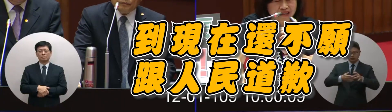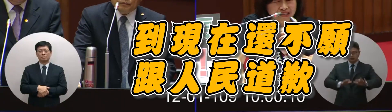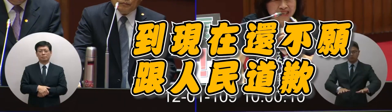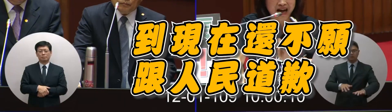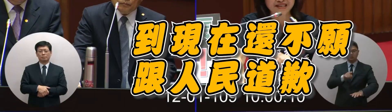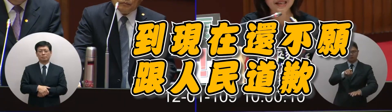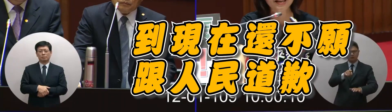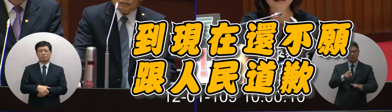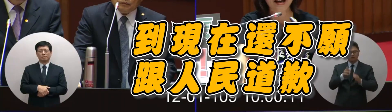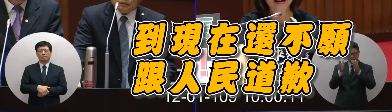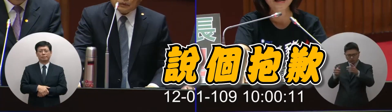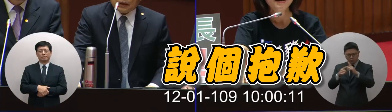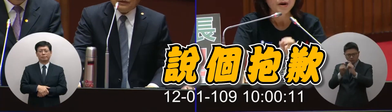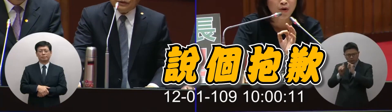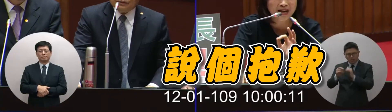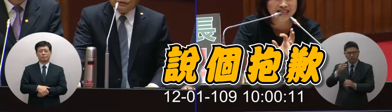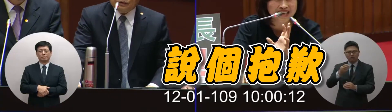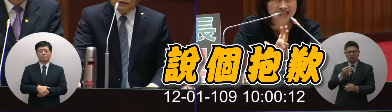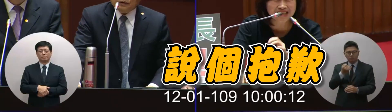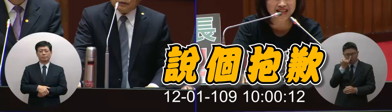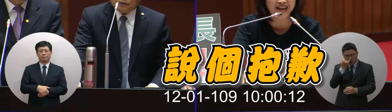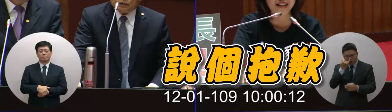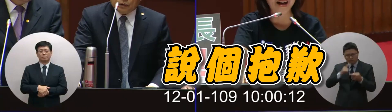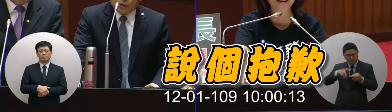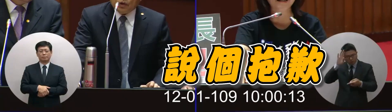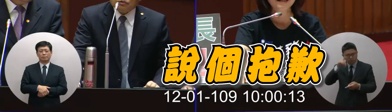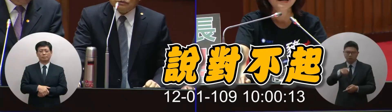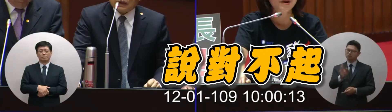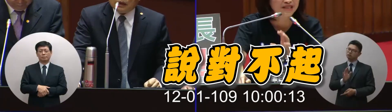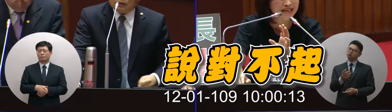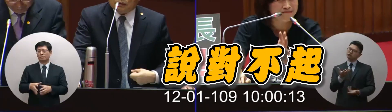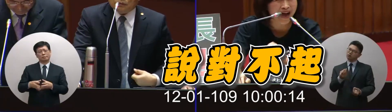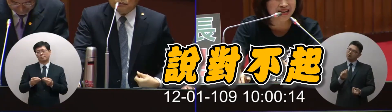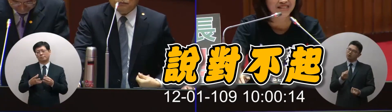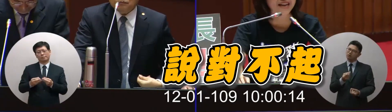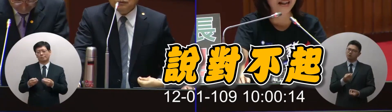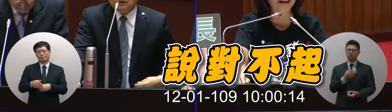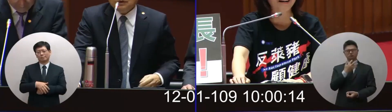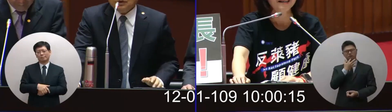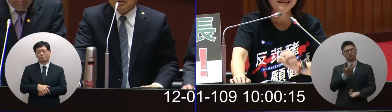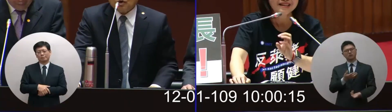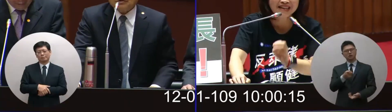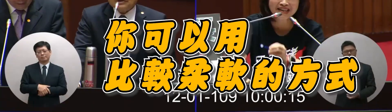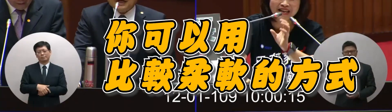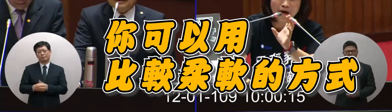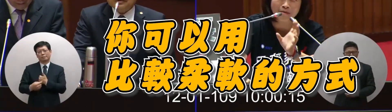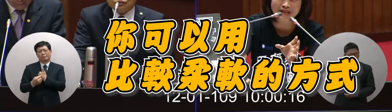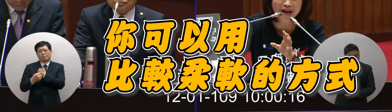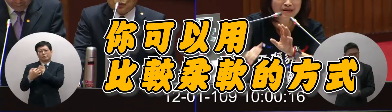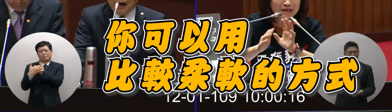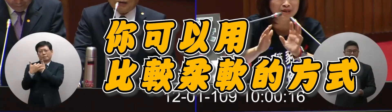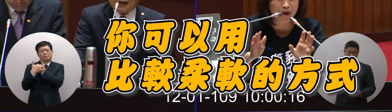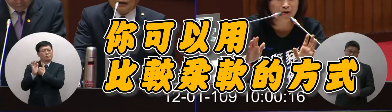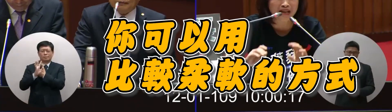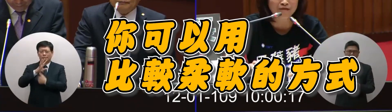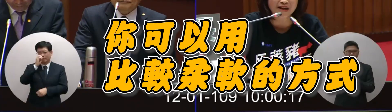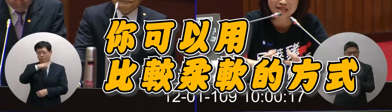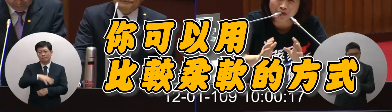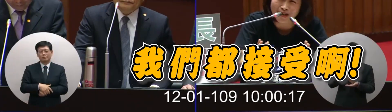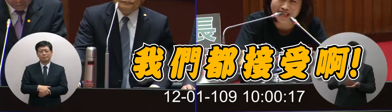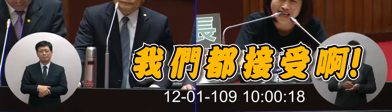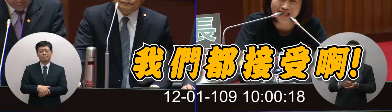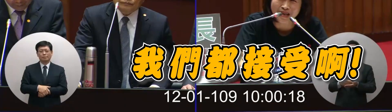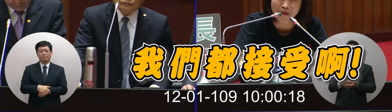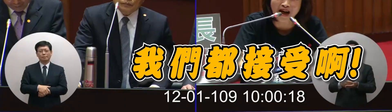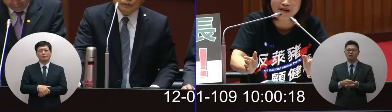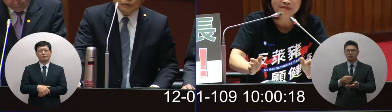道一下歉呐、啊， 这个 毁节心累了哦， 你用这个 攻击拍谁了哦？ 你用攻击， 你可以用比较柔软的方式，